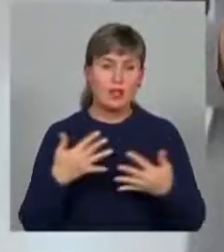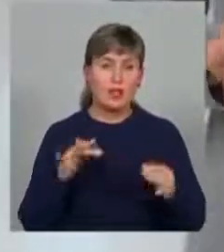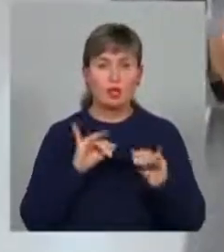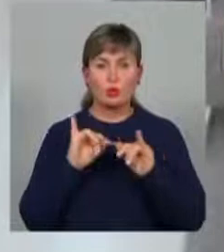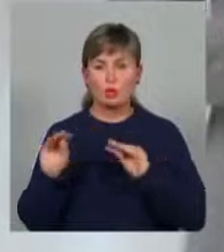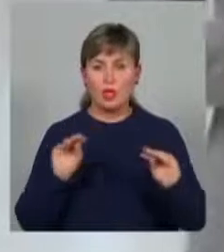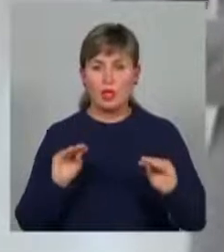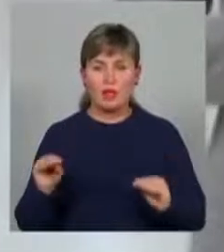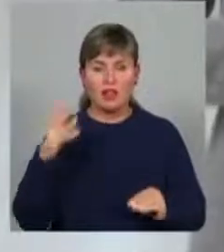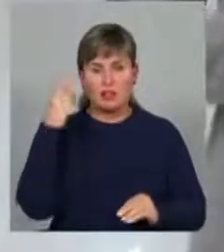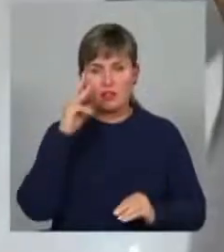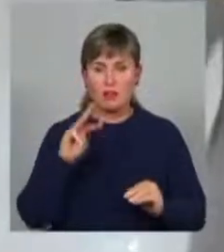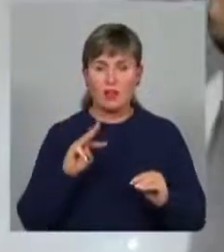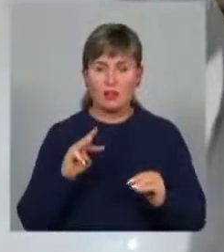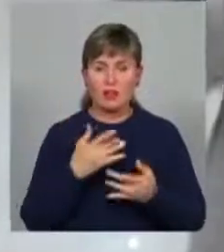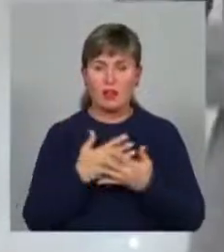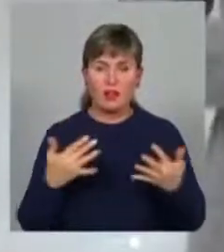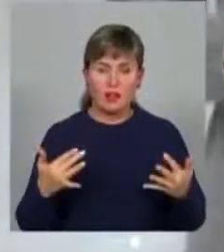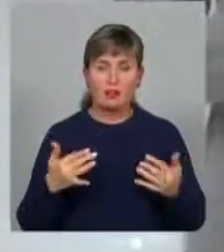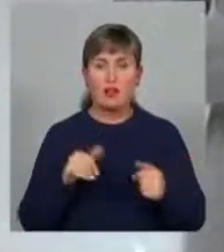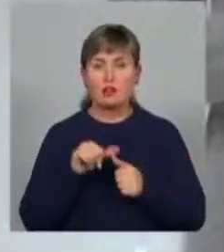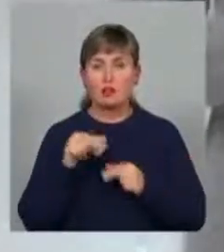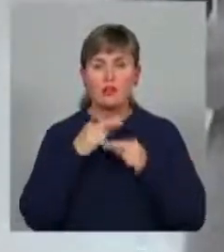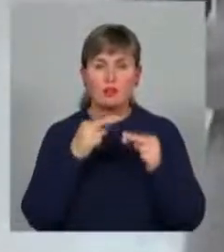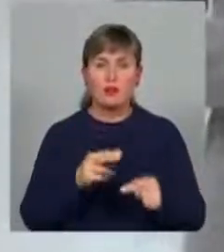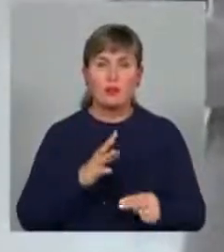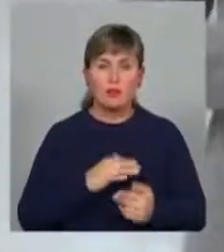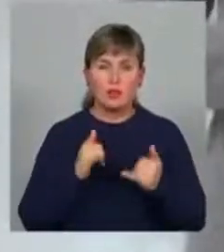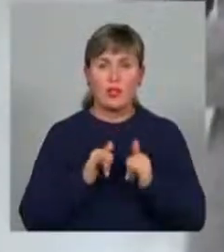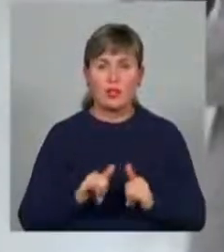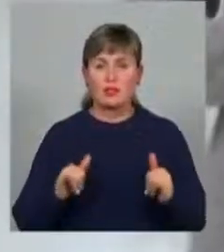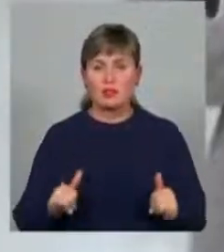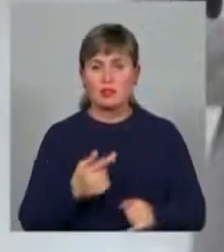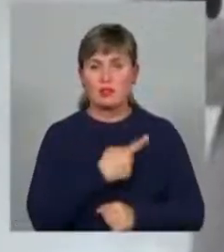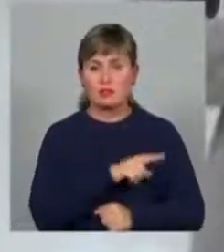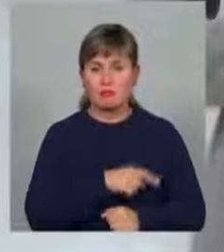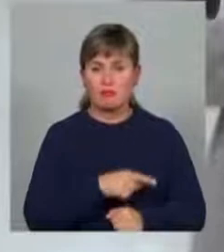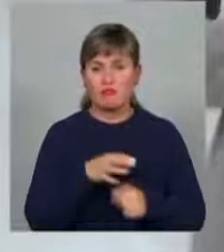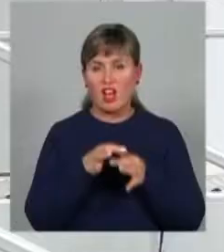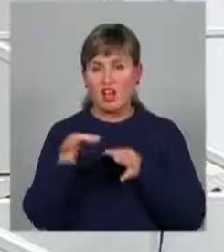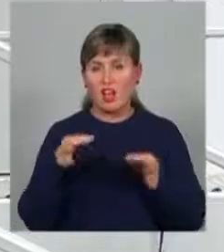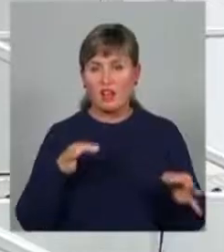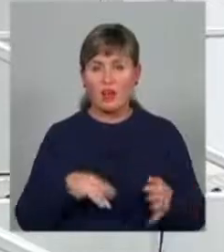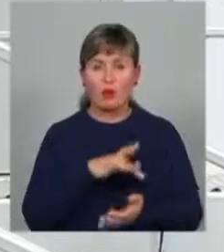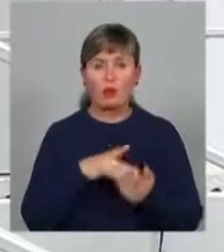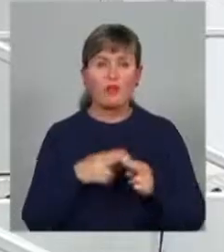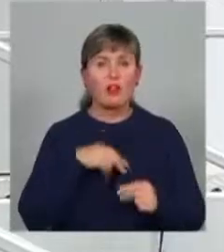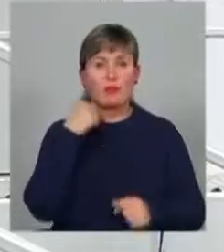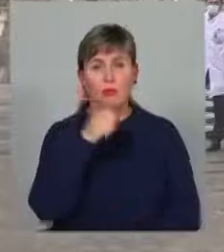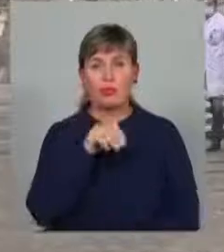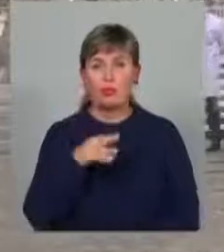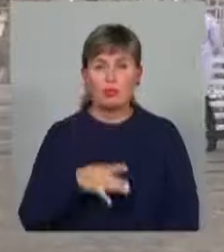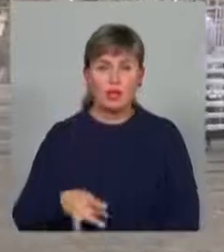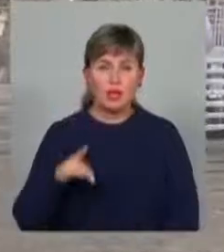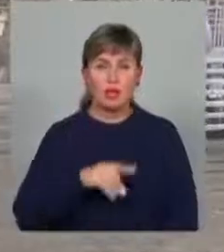устанавливать современные оборудования. Особое внимание было уделено и развитию медицины в окраинах города. В этом году в Алатауском